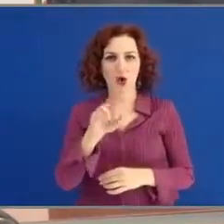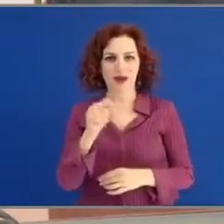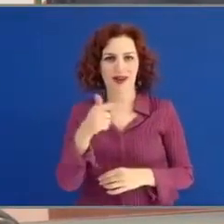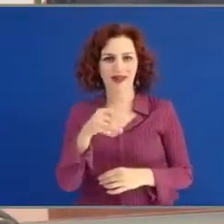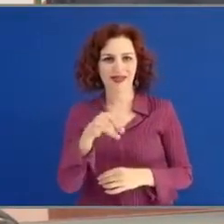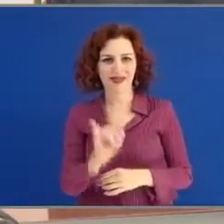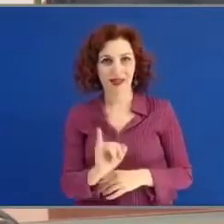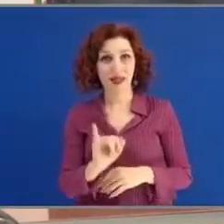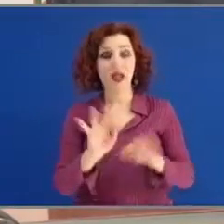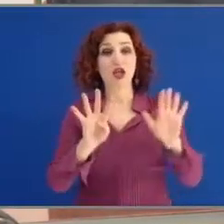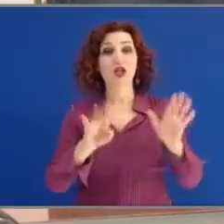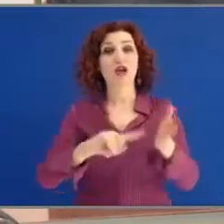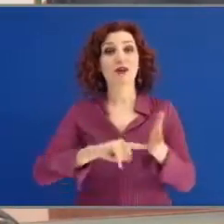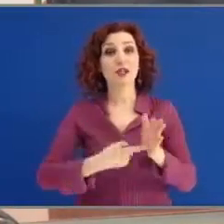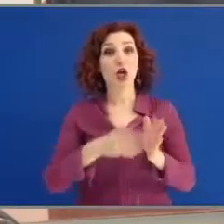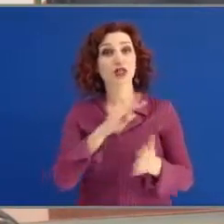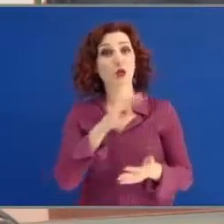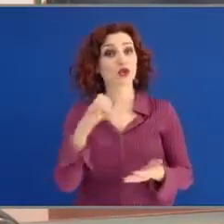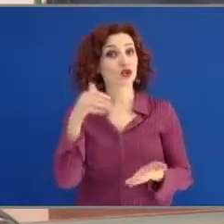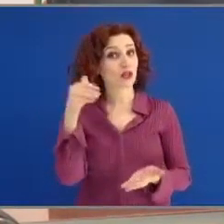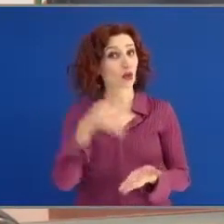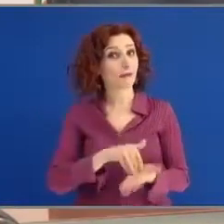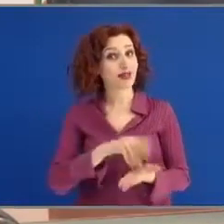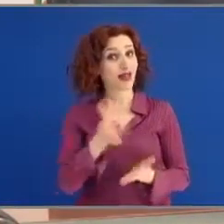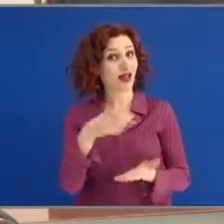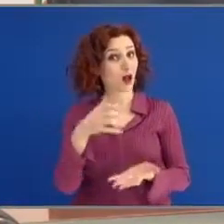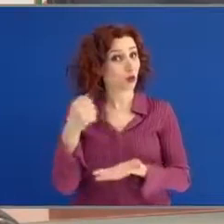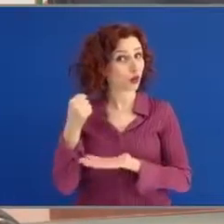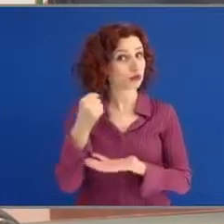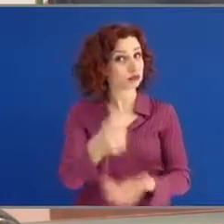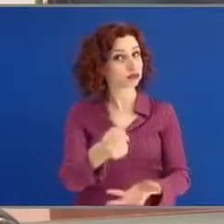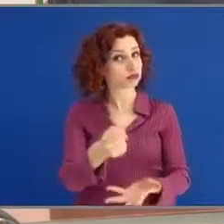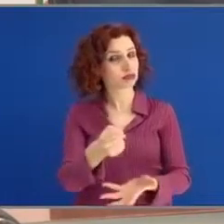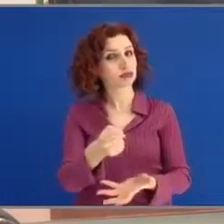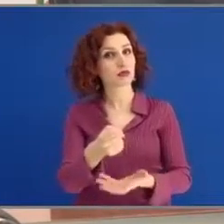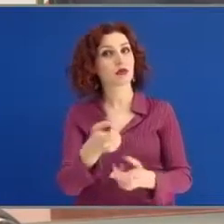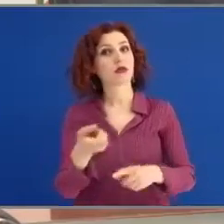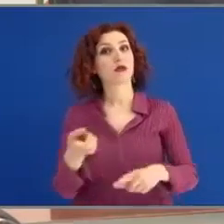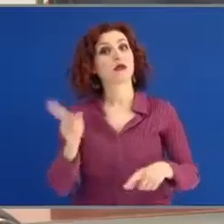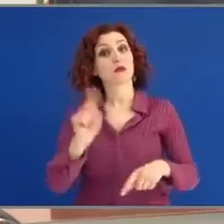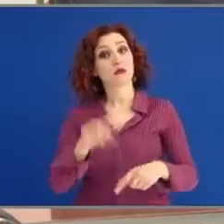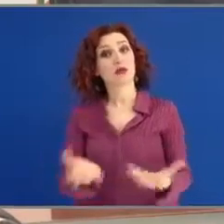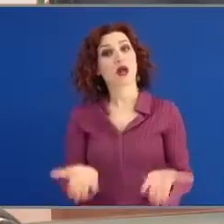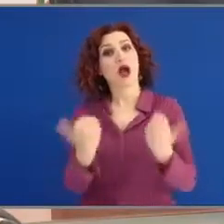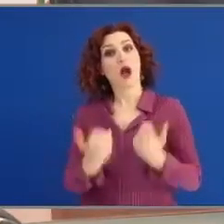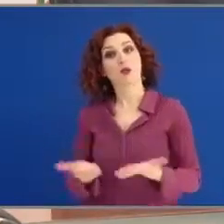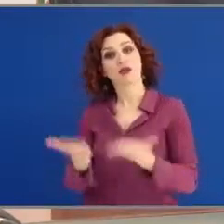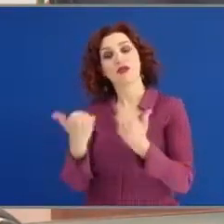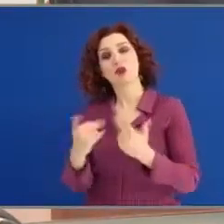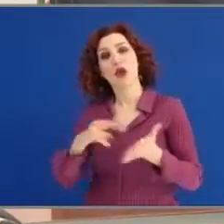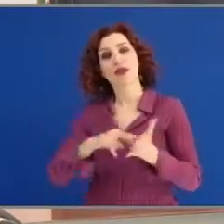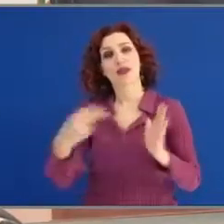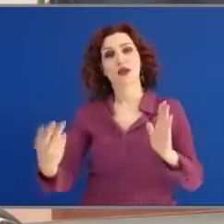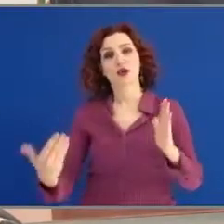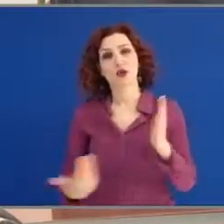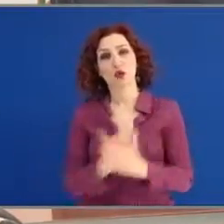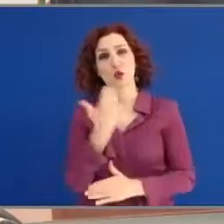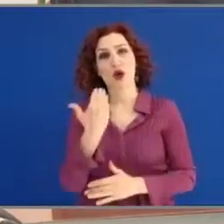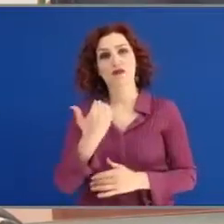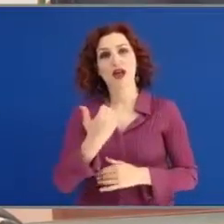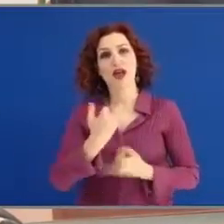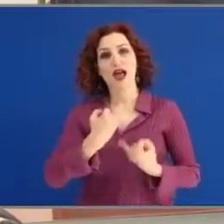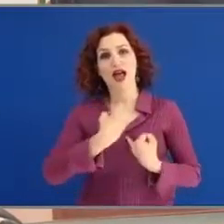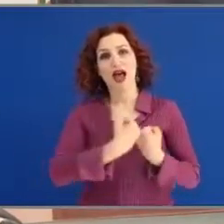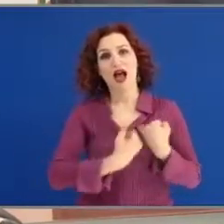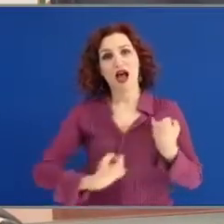e 400 mila euro, e anche qui l'acquisizione di nuove tecnologie con un angiografo presso